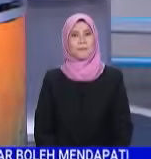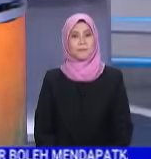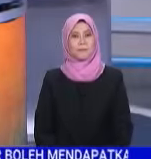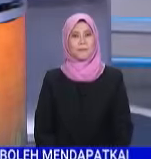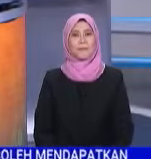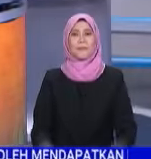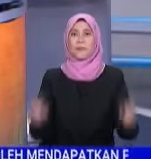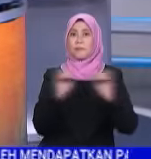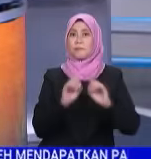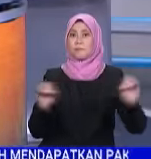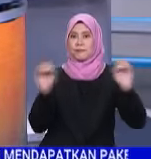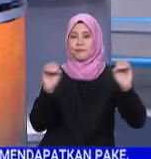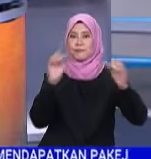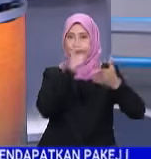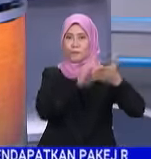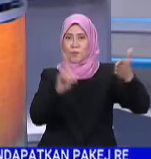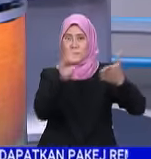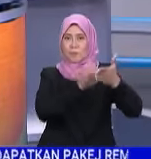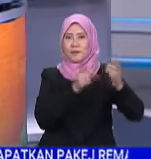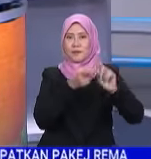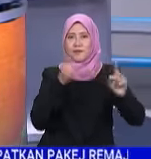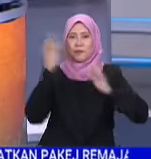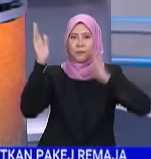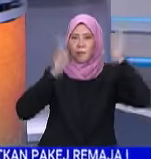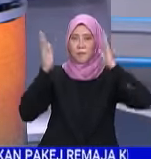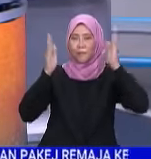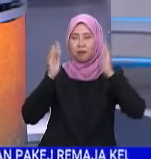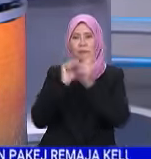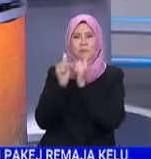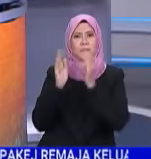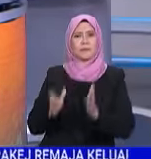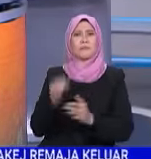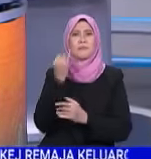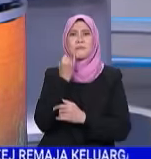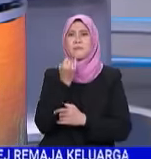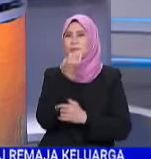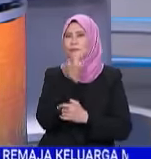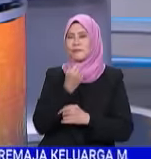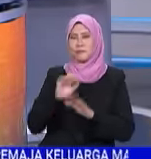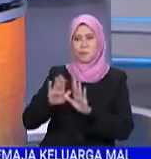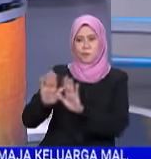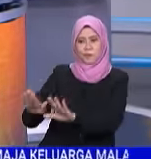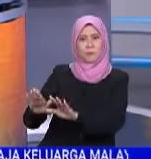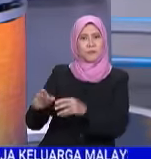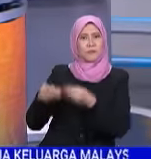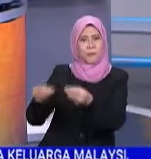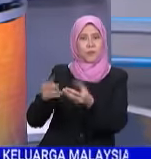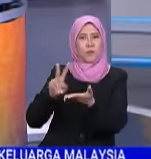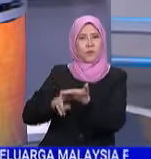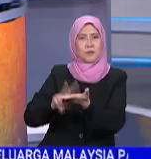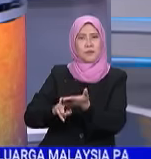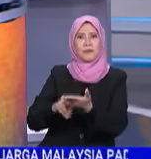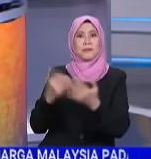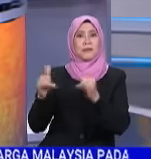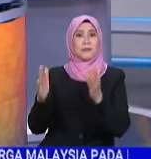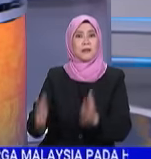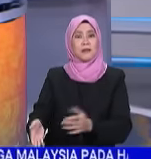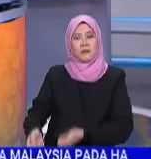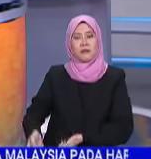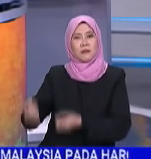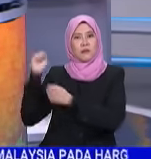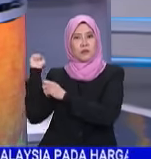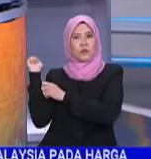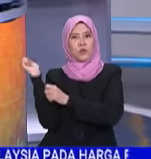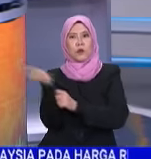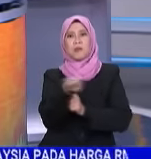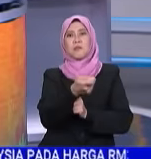baik tiada diskriminasi daripada Malaysia terhadap atlet Israel berhubung isu penolakan pemberian visa kepada pemain Sash negara itu